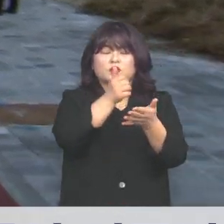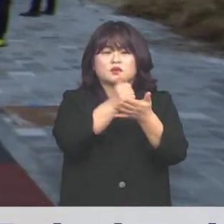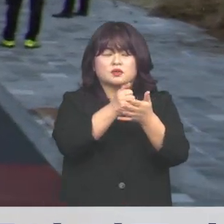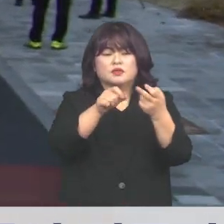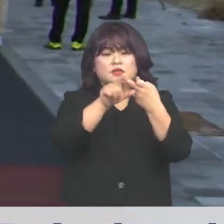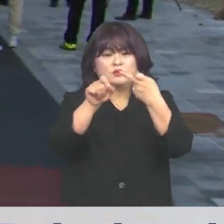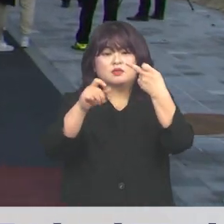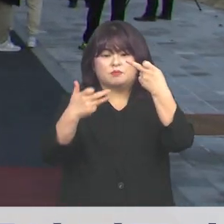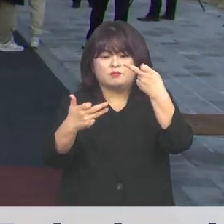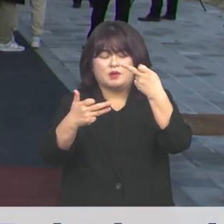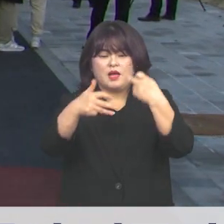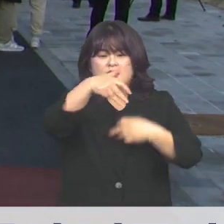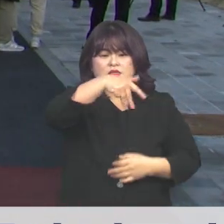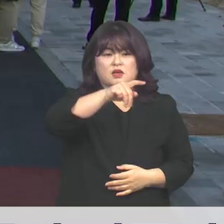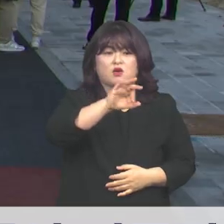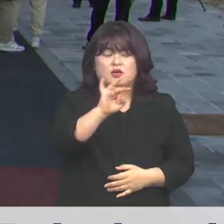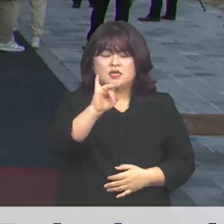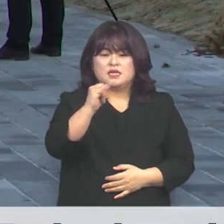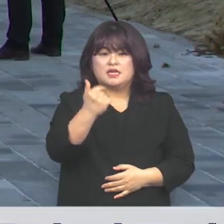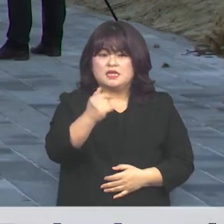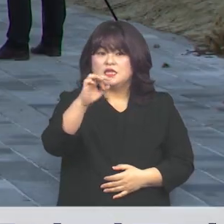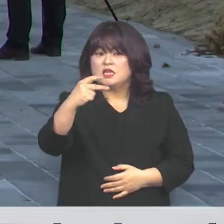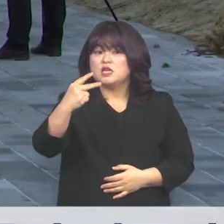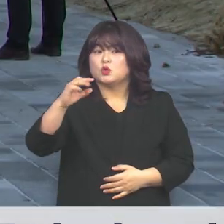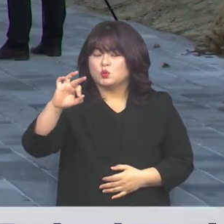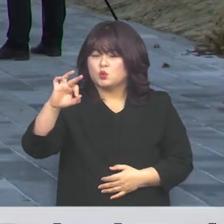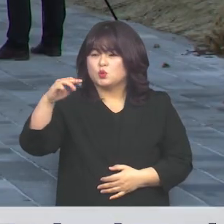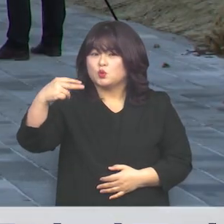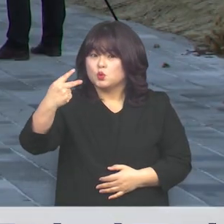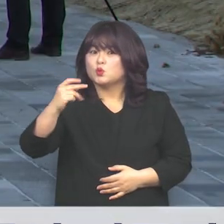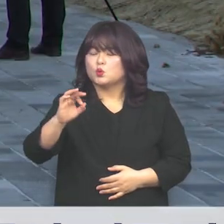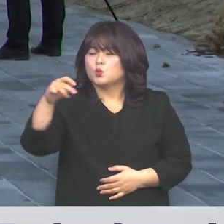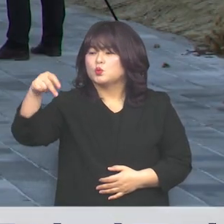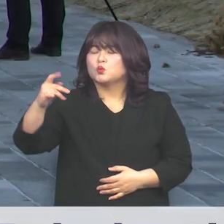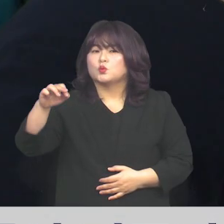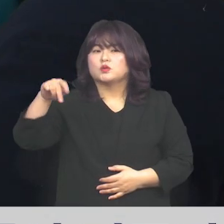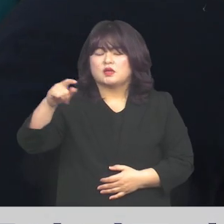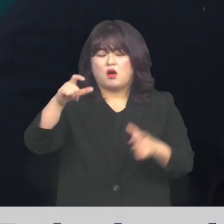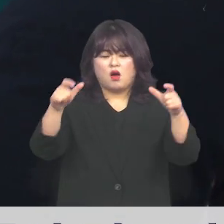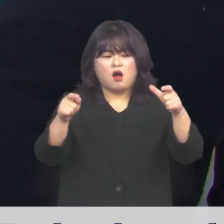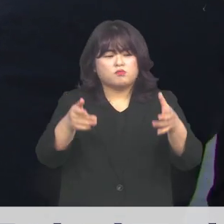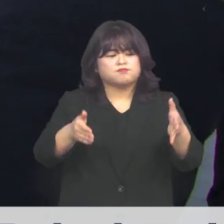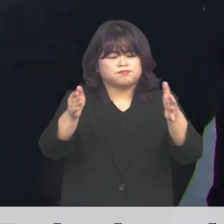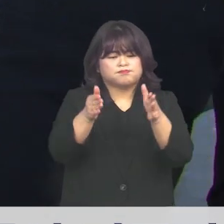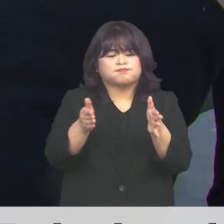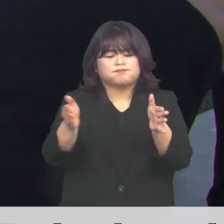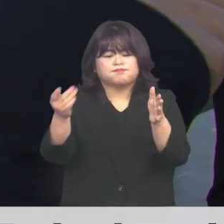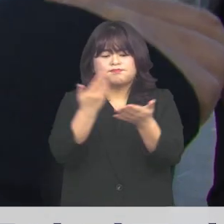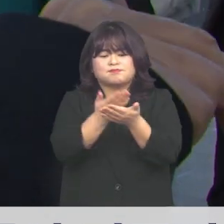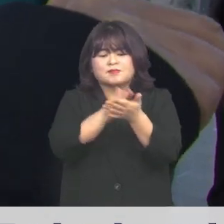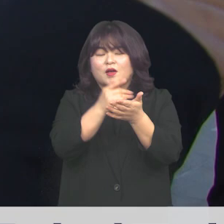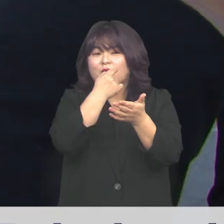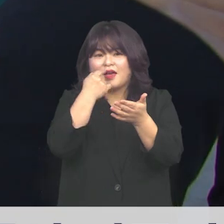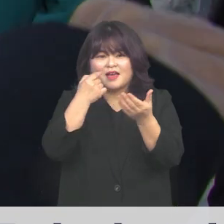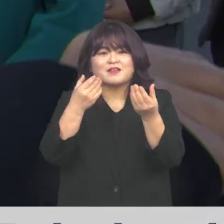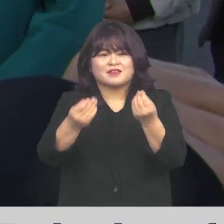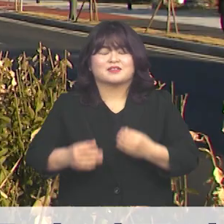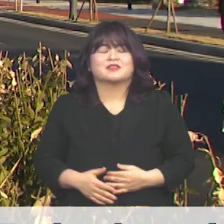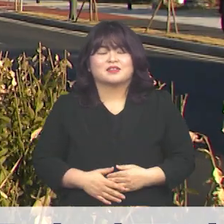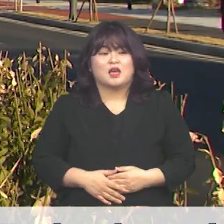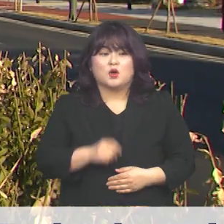이상일 용인특례시장이 18일 처인구 이동읍 송전리의 송전 입구 도로 확장 및 개선 사업 현장을